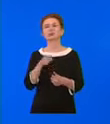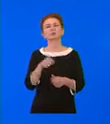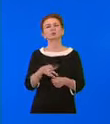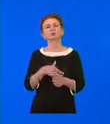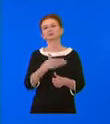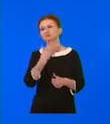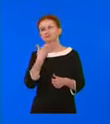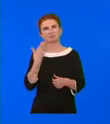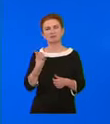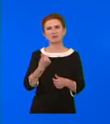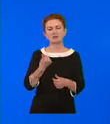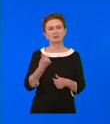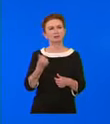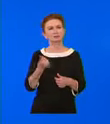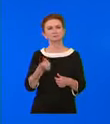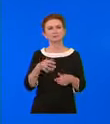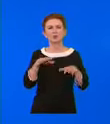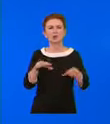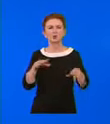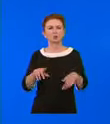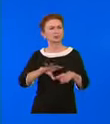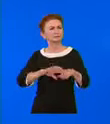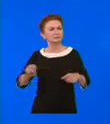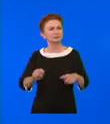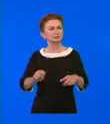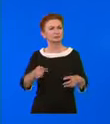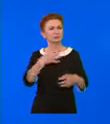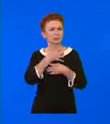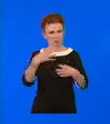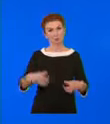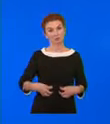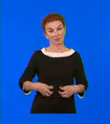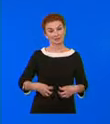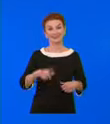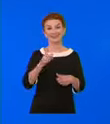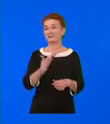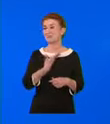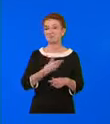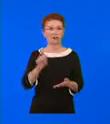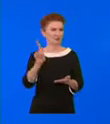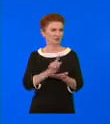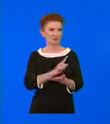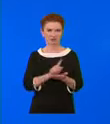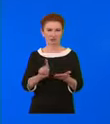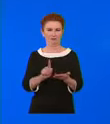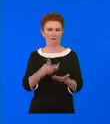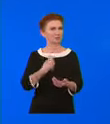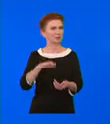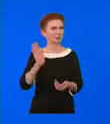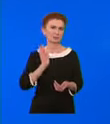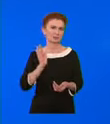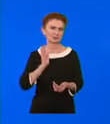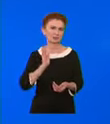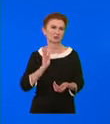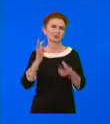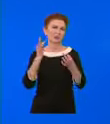bardzo dużych restrykcji na gospodarkę jako taką, a jednocześnie niesie ze sobą bardzo duże ryzyka. Dlatego na